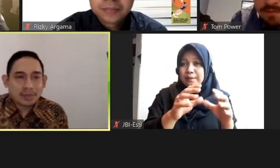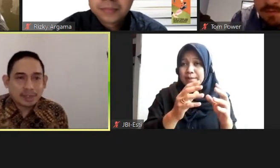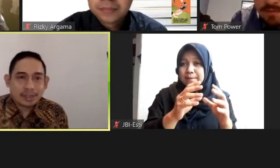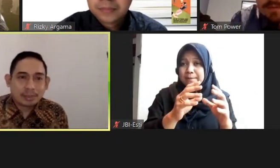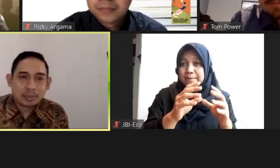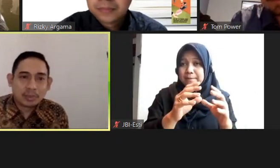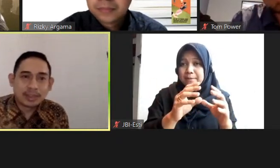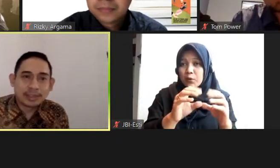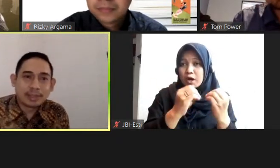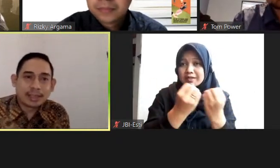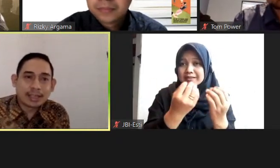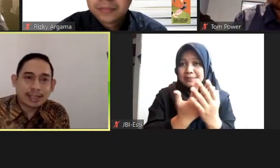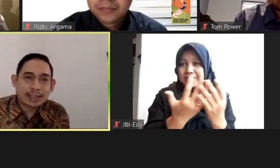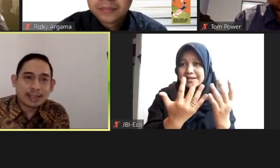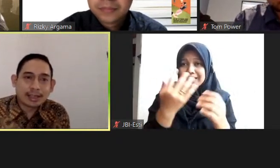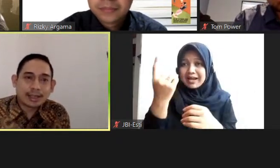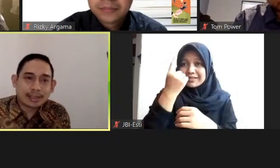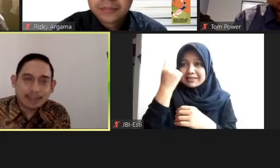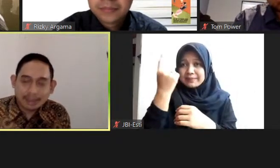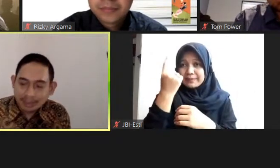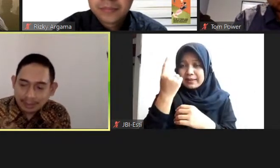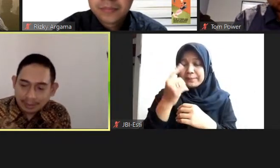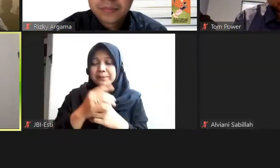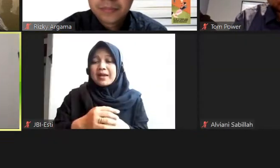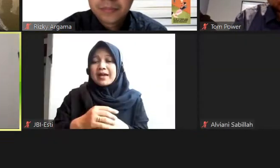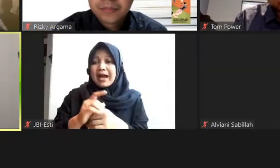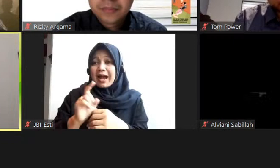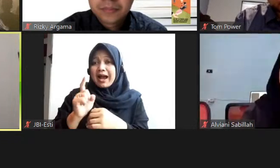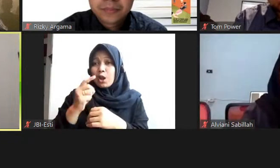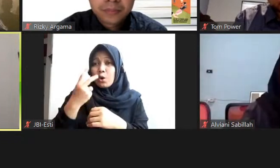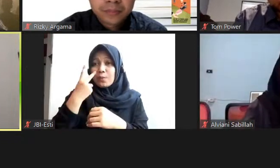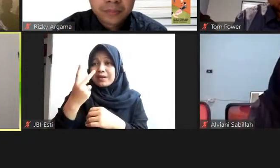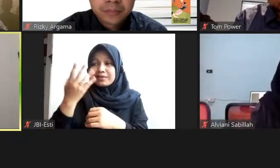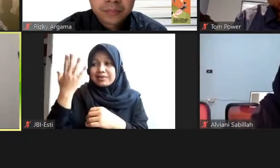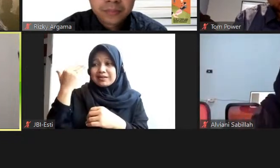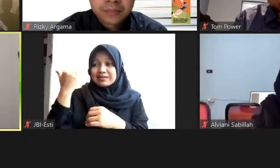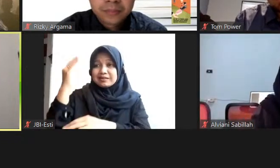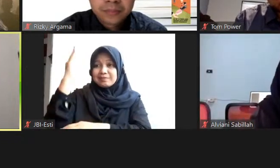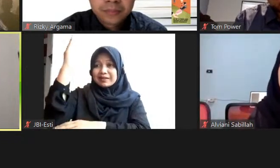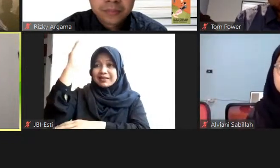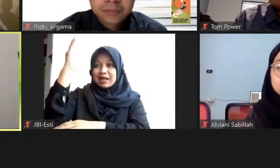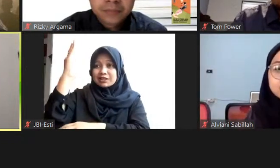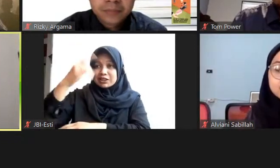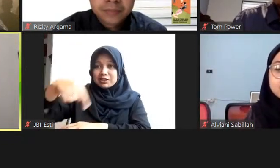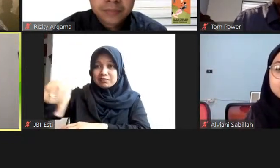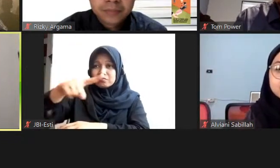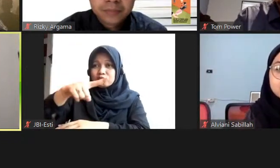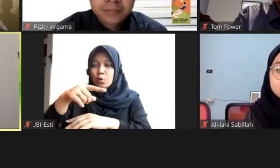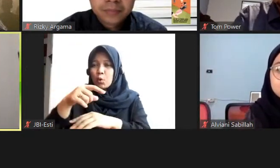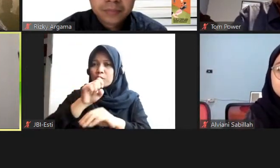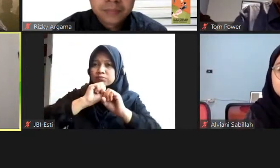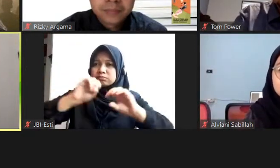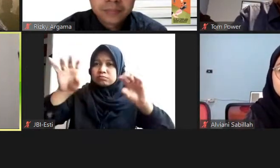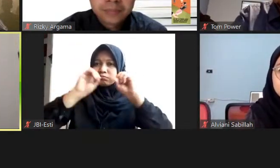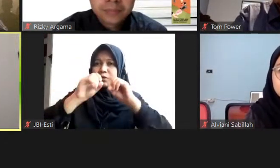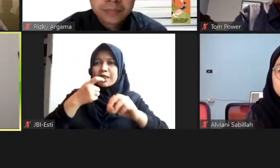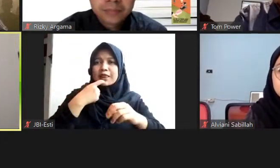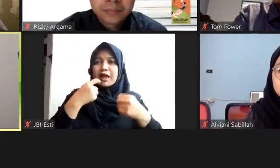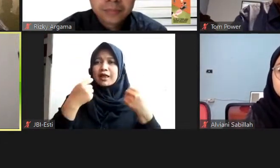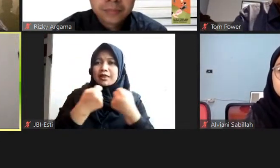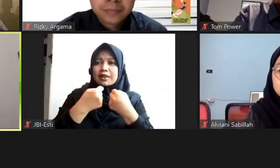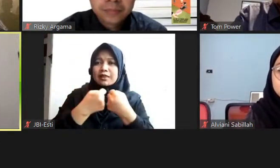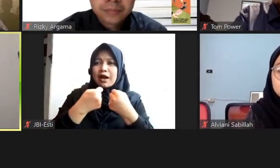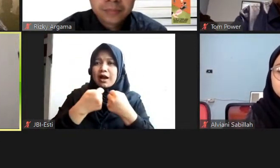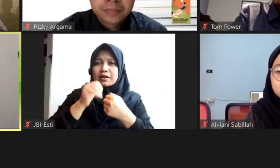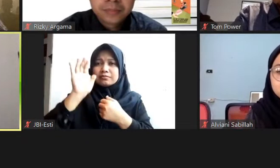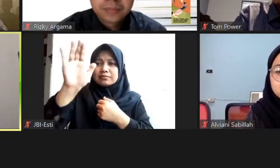Tapi itu real kebutuhannya, melihat tantangan-tantangan yang tadi dipaparkan oleh para panelis, ya. Kalau kita pakai